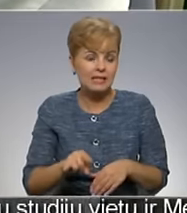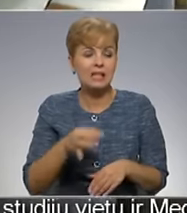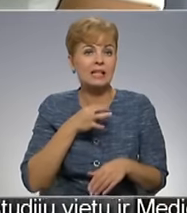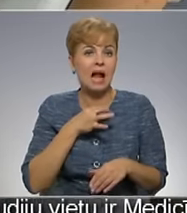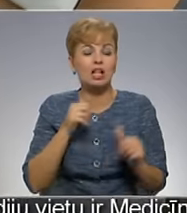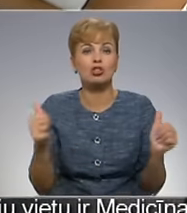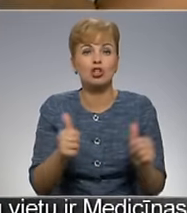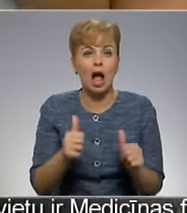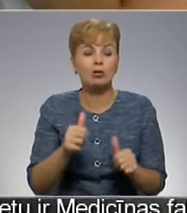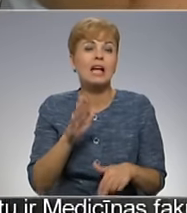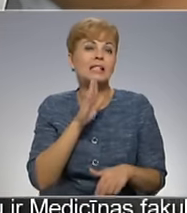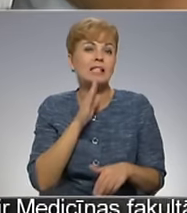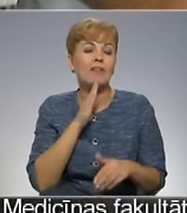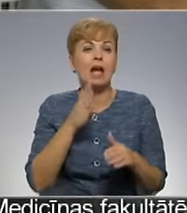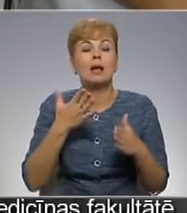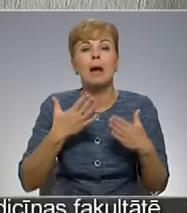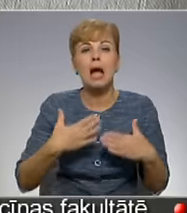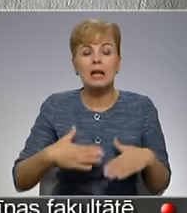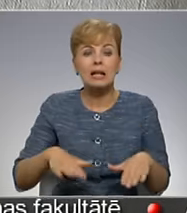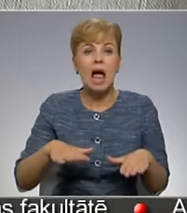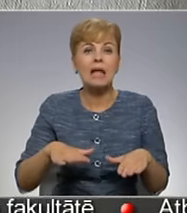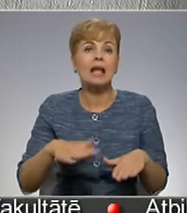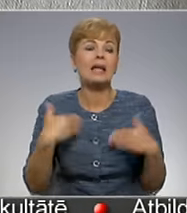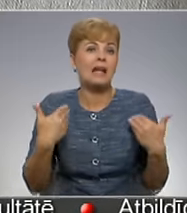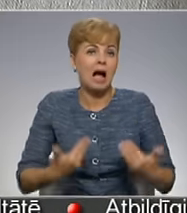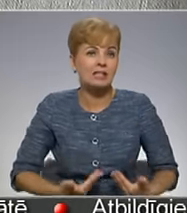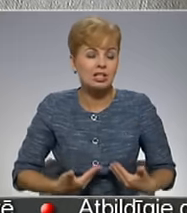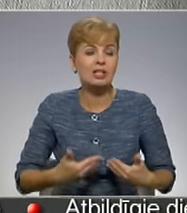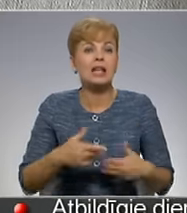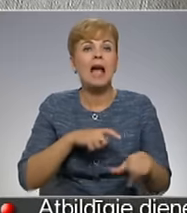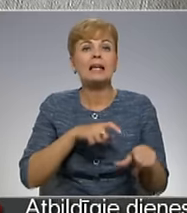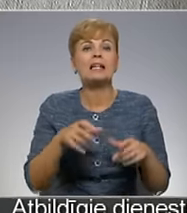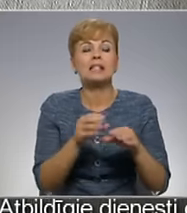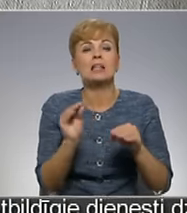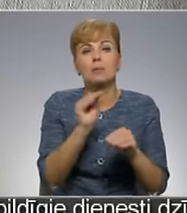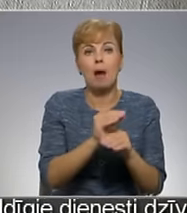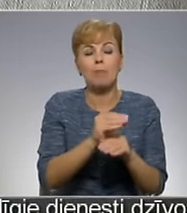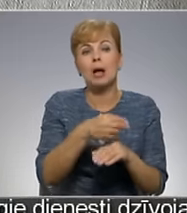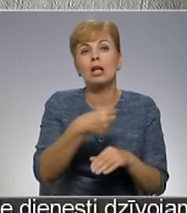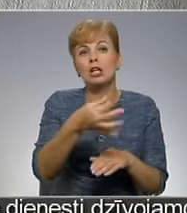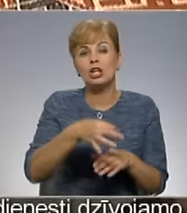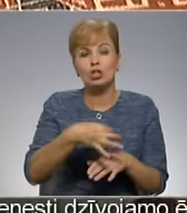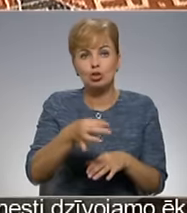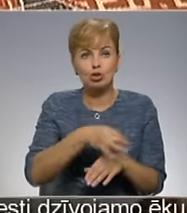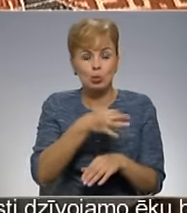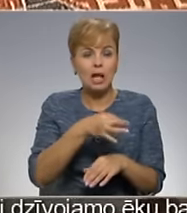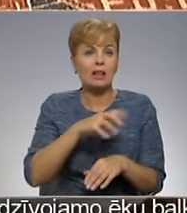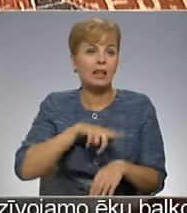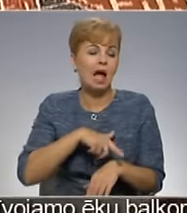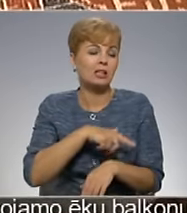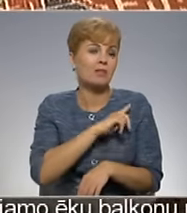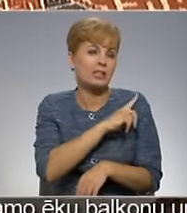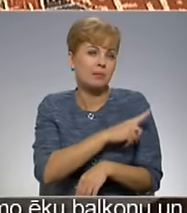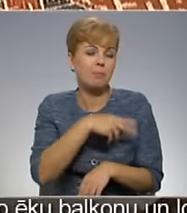savukārt dāmām Linu kleitas un jaciņa. Nacionālās izlases tērpus papildinās izšūtas latju spēka zīmes, kuras izvēlas